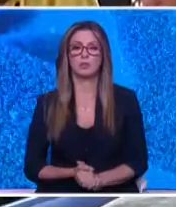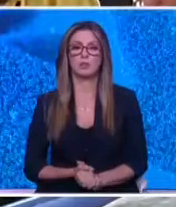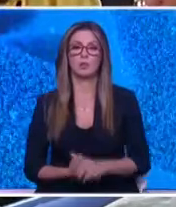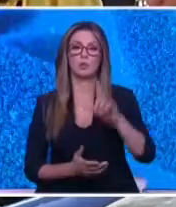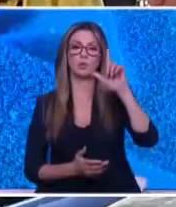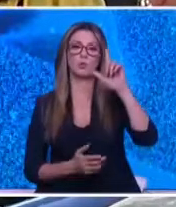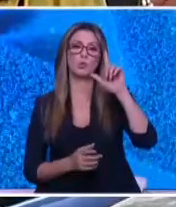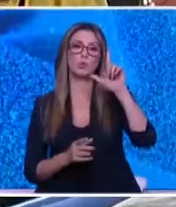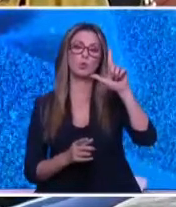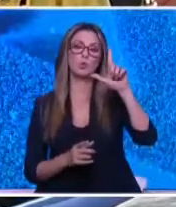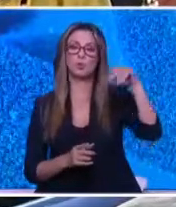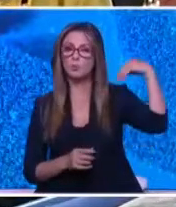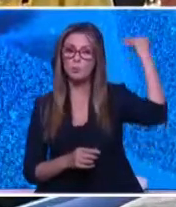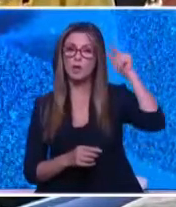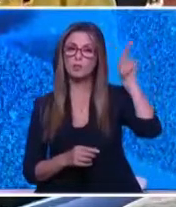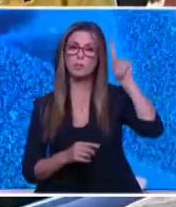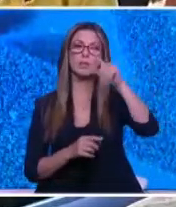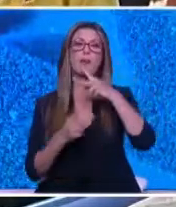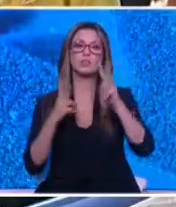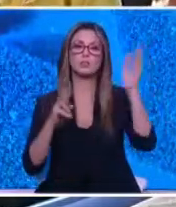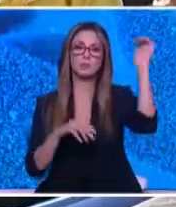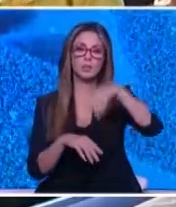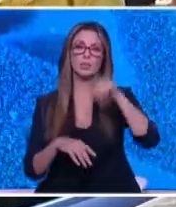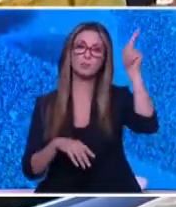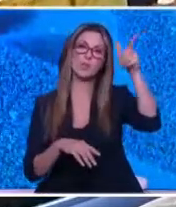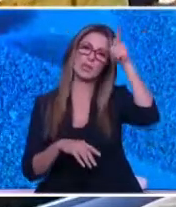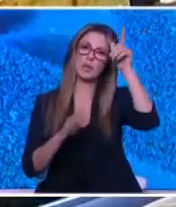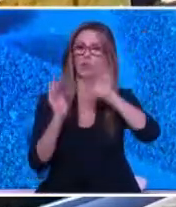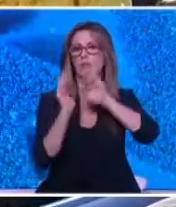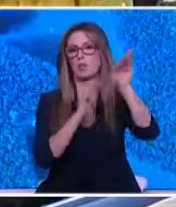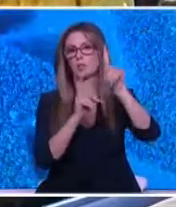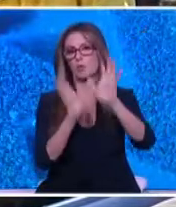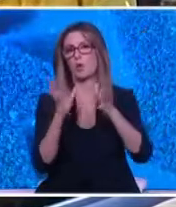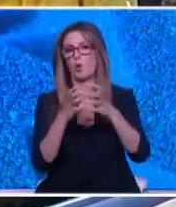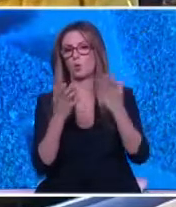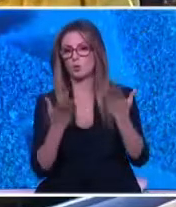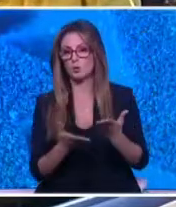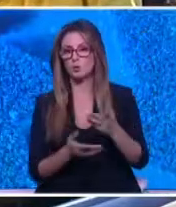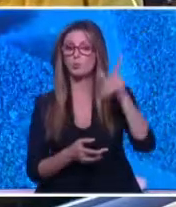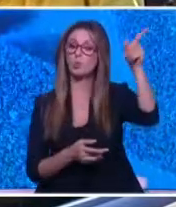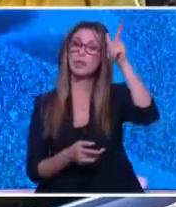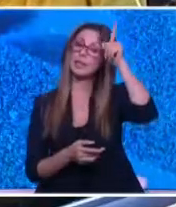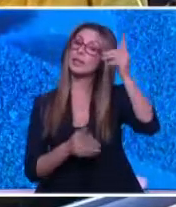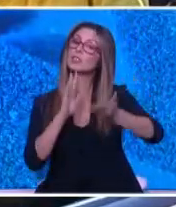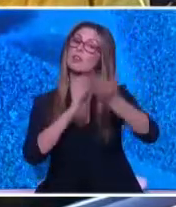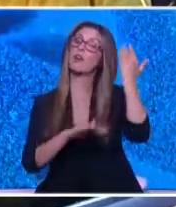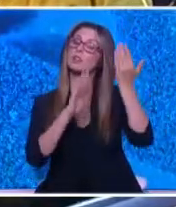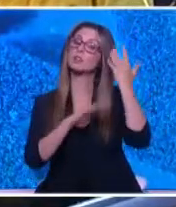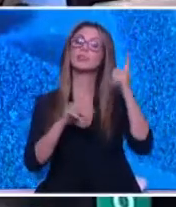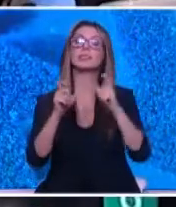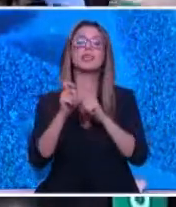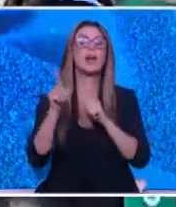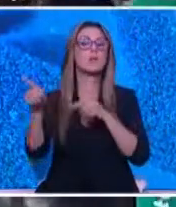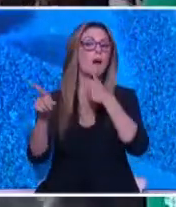Lübnan'dan, Hizbullah'tan da bir açıklama geldi. Hizbullah çünkü İran destekli bir örgüt ve İran'ın daha önce Salman